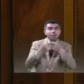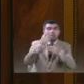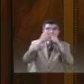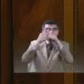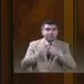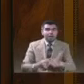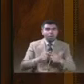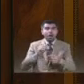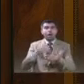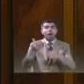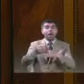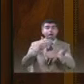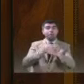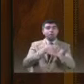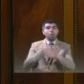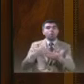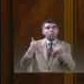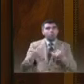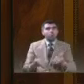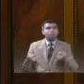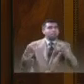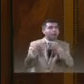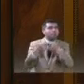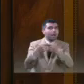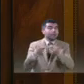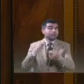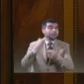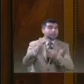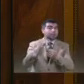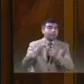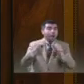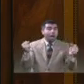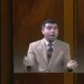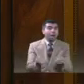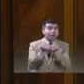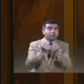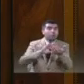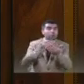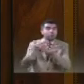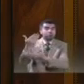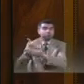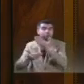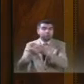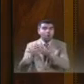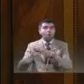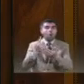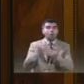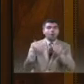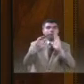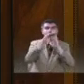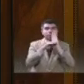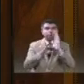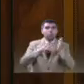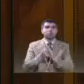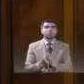كانت متوفرة آنذاك، حيث قامت بإعطاء الأولوية لإنعاش الطلب الداخلي عبر الإجراءات التالية: الرفع